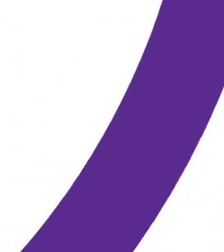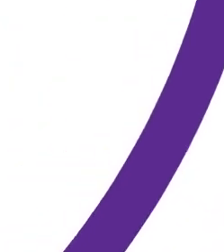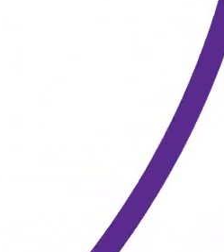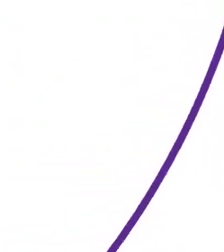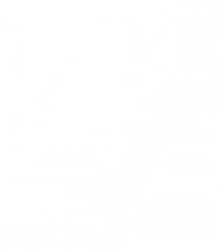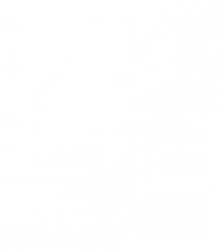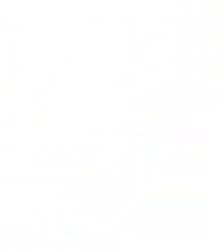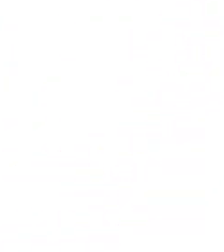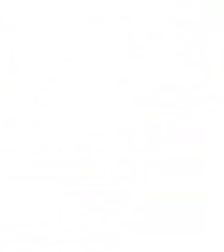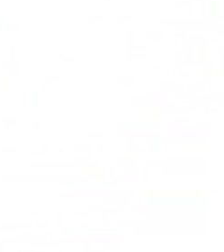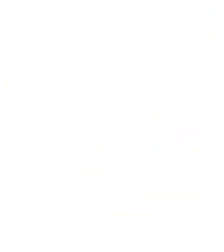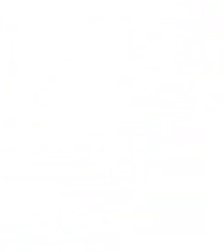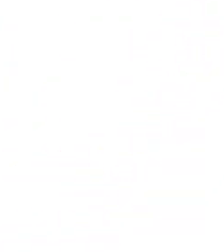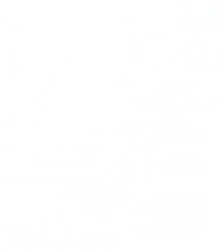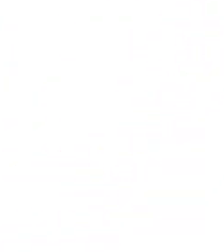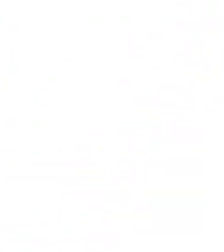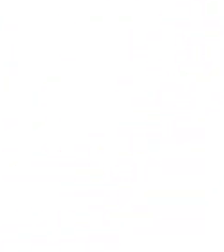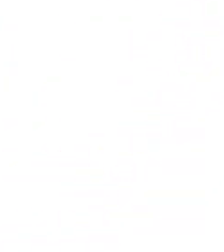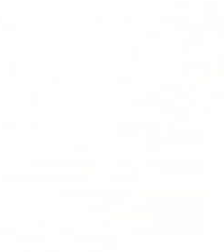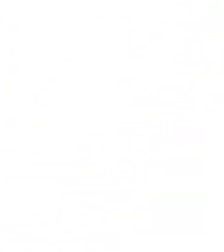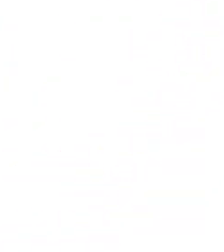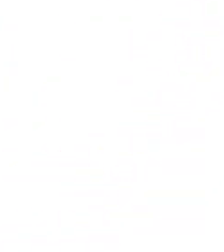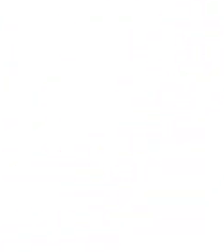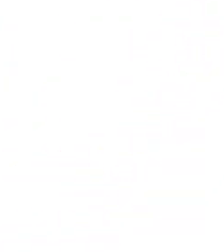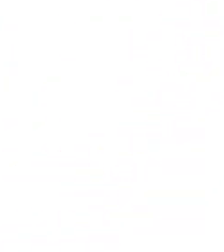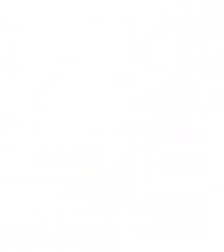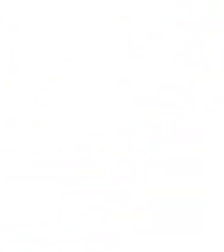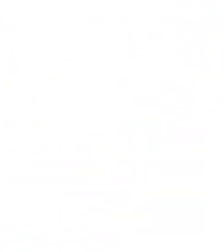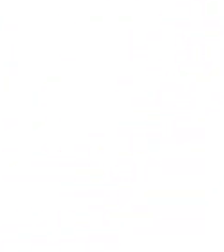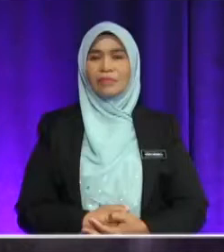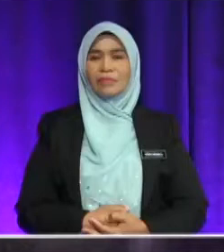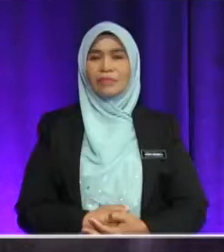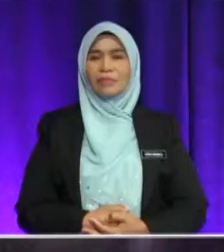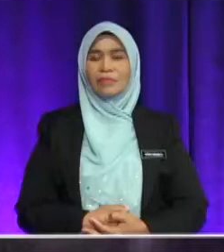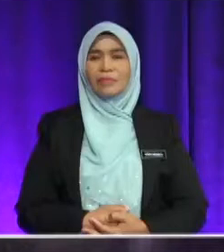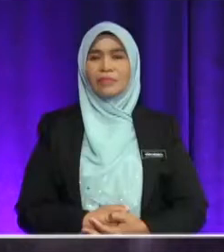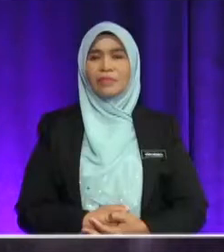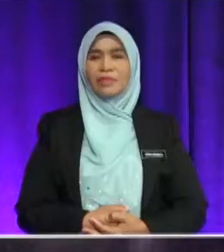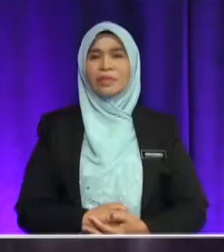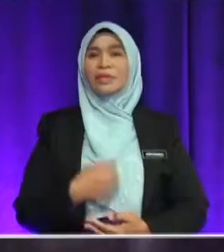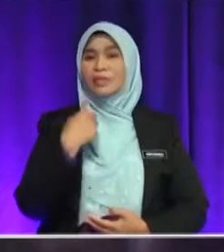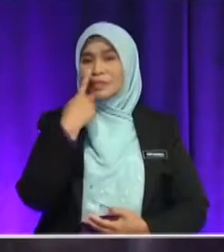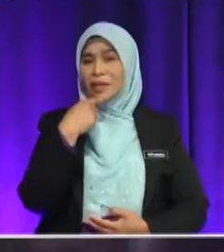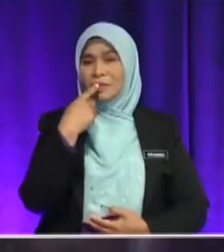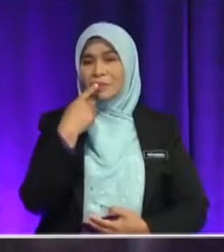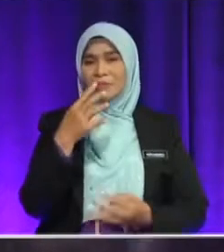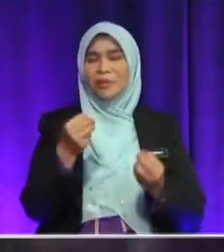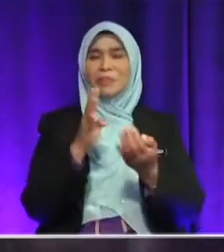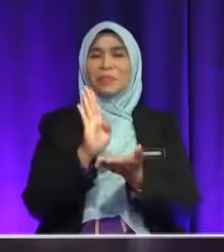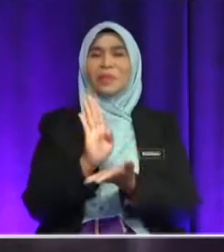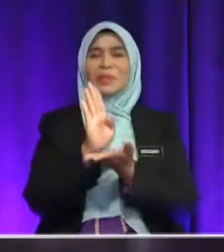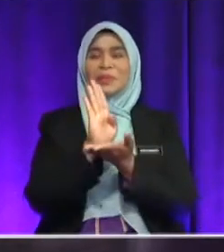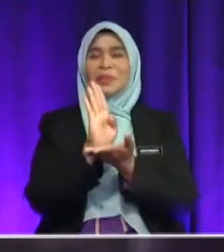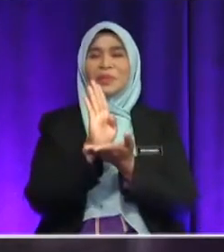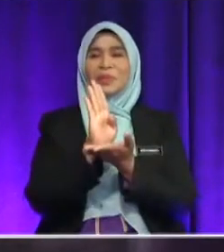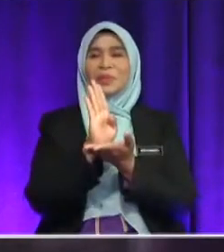Hai Didik TV GPM ada tadi satunya bantu saja kita coba liat aja